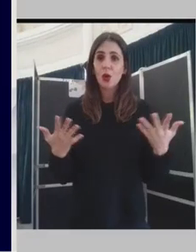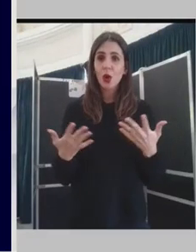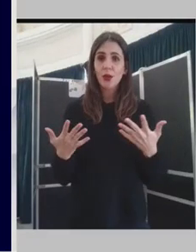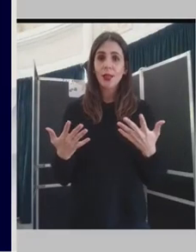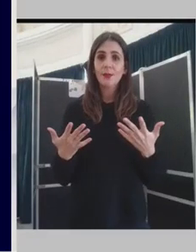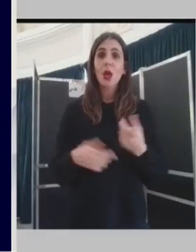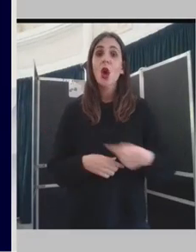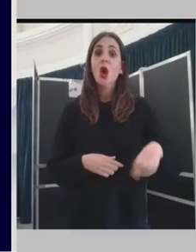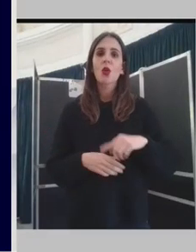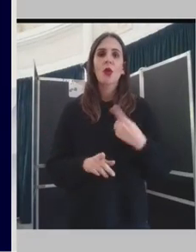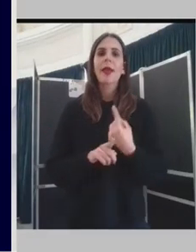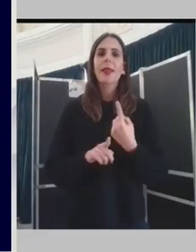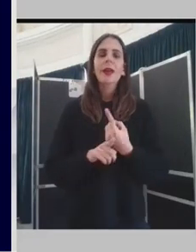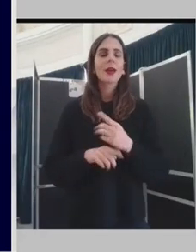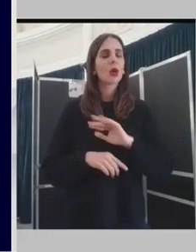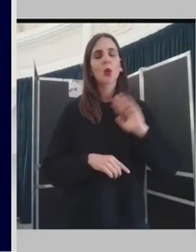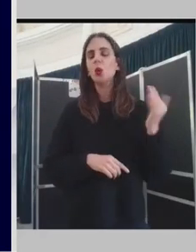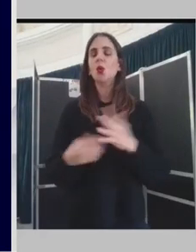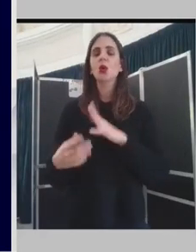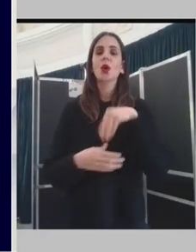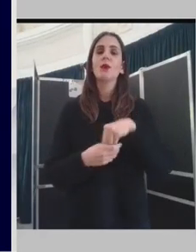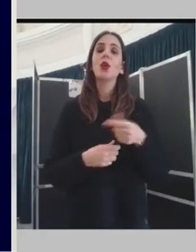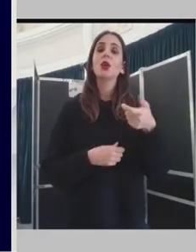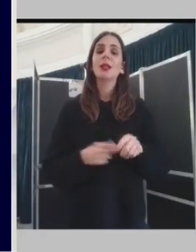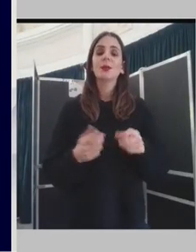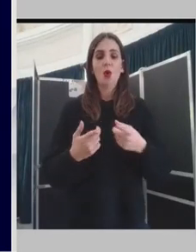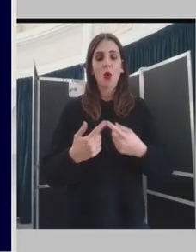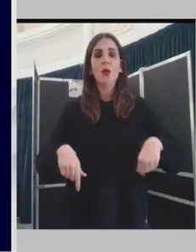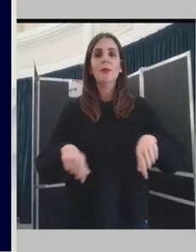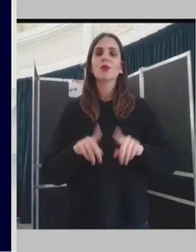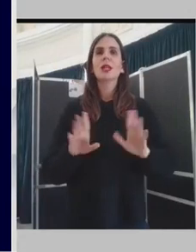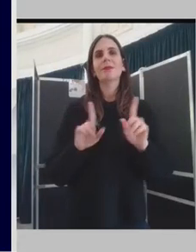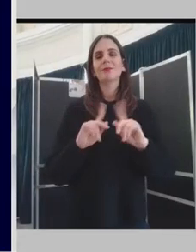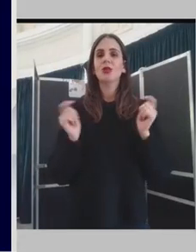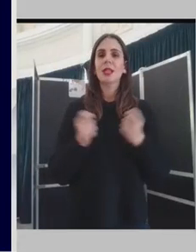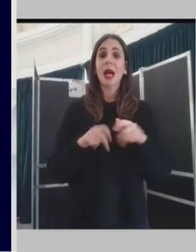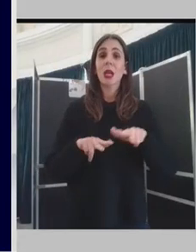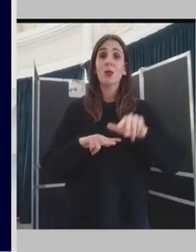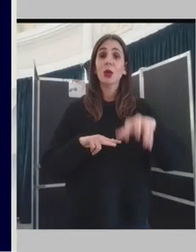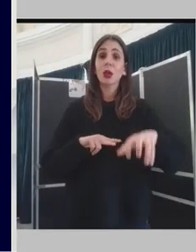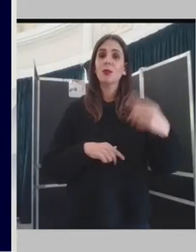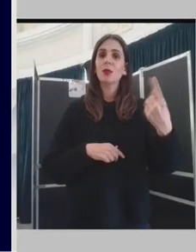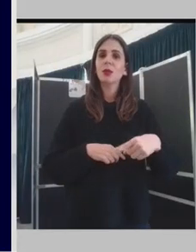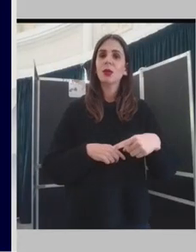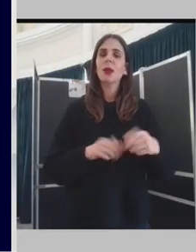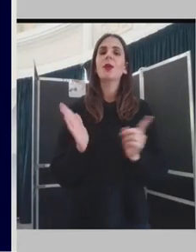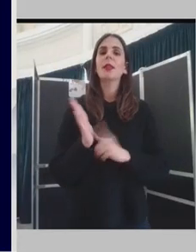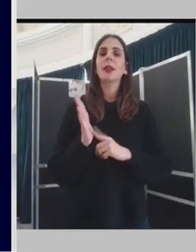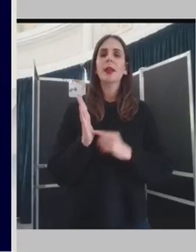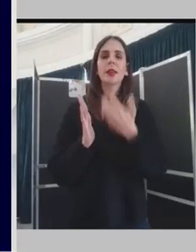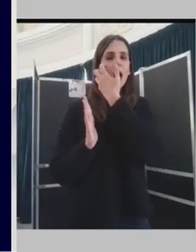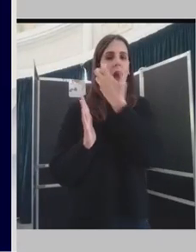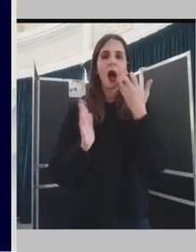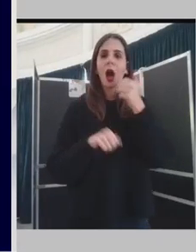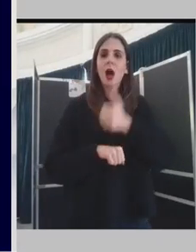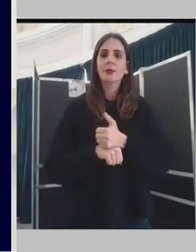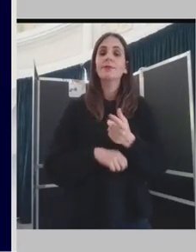questa cosa, anche perché la Commissione, ma in generale questo municipio, tratta di diritti, e pensiamo che sia un